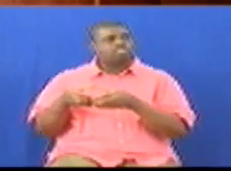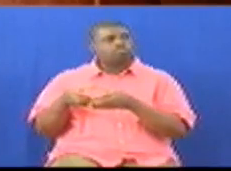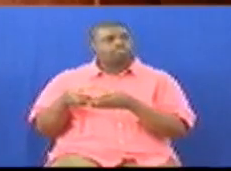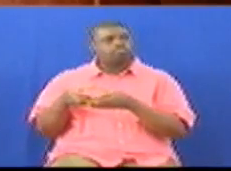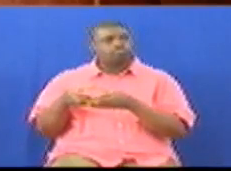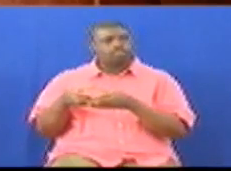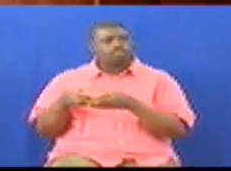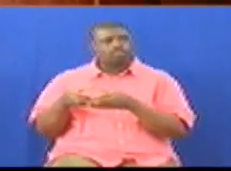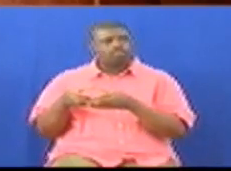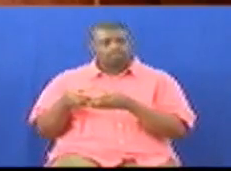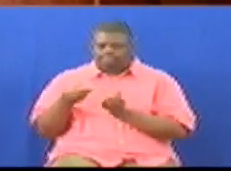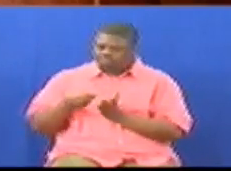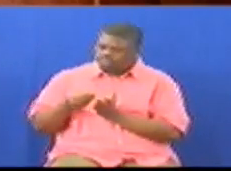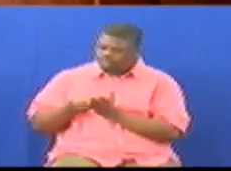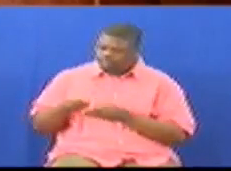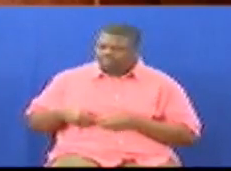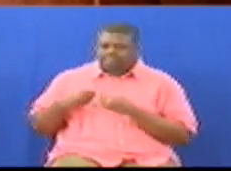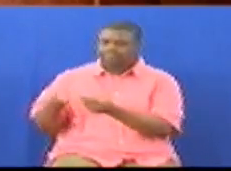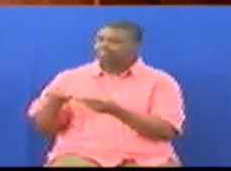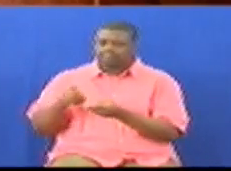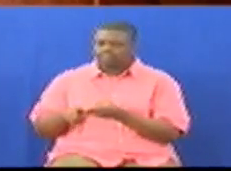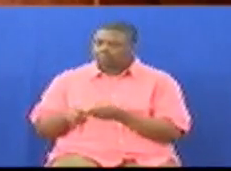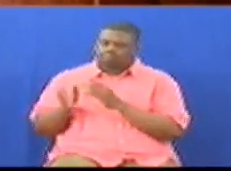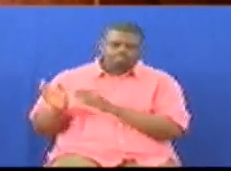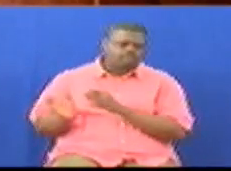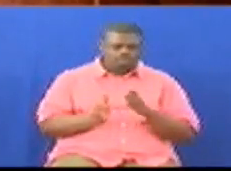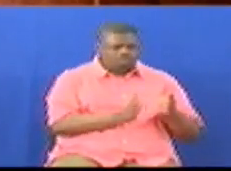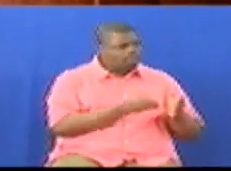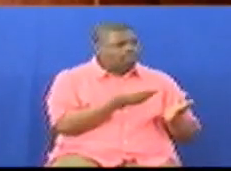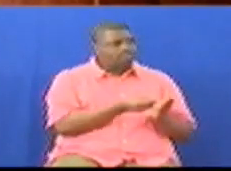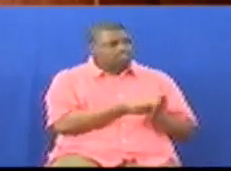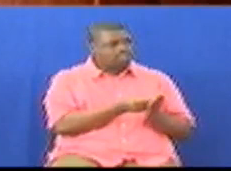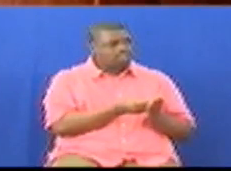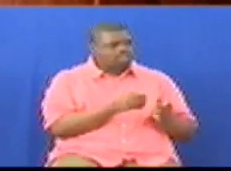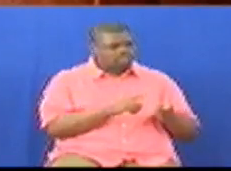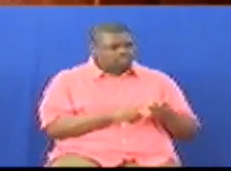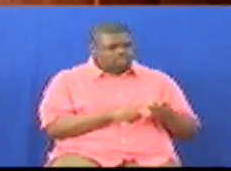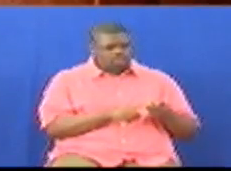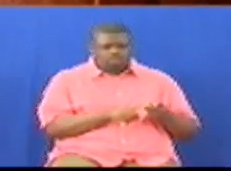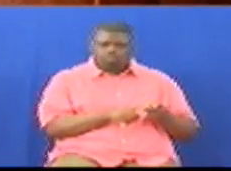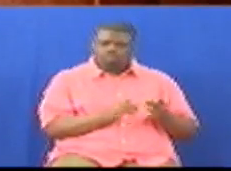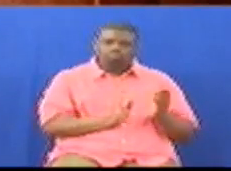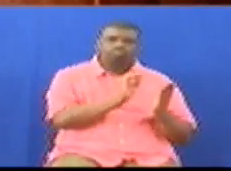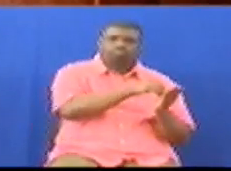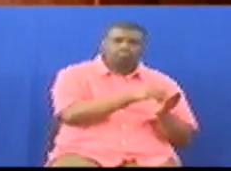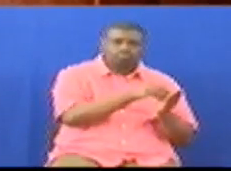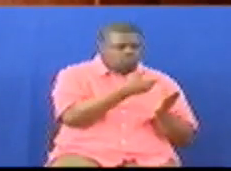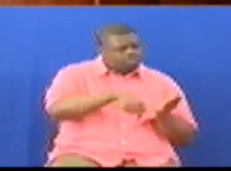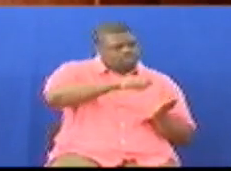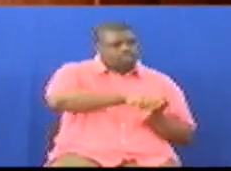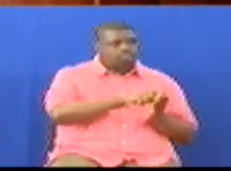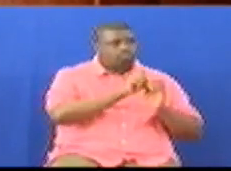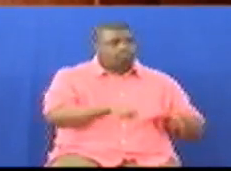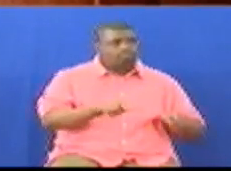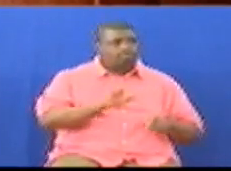kwamba fedha zilizotolewa zikilinganishwa na mpango wa upatikanaji wa fedha cash flow plan uliowekwa umeongezeka ukilinganisha na miaka